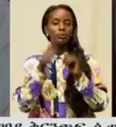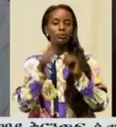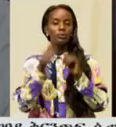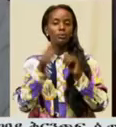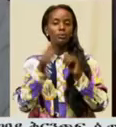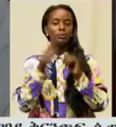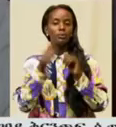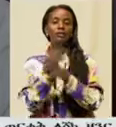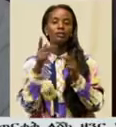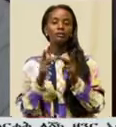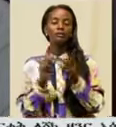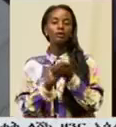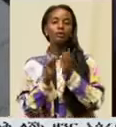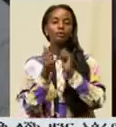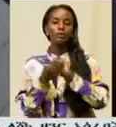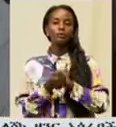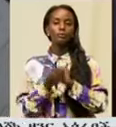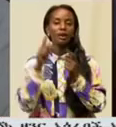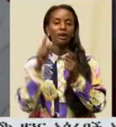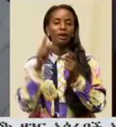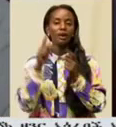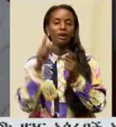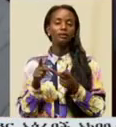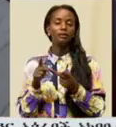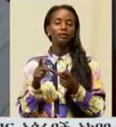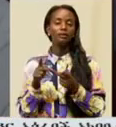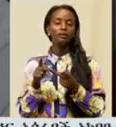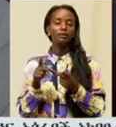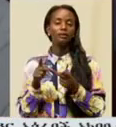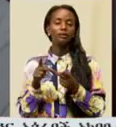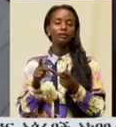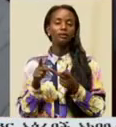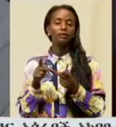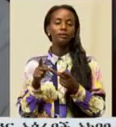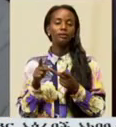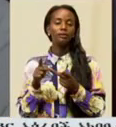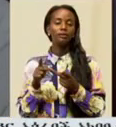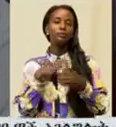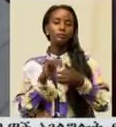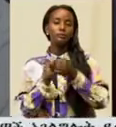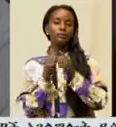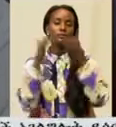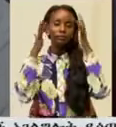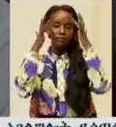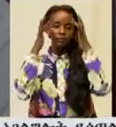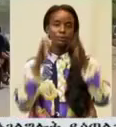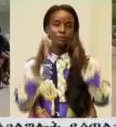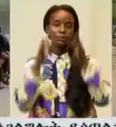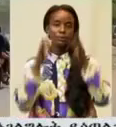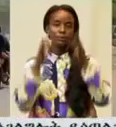የሴክተር ተኮር የሪፎርም ተግባሩ ማሳካት፣ አጠቃላይ ነባራዊ ሁኔታችን መለወጥ ወሳኝ ነው ብለን እየሄድንበት ነው ያለነው።